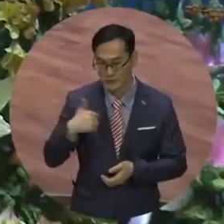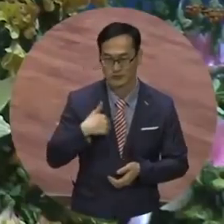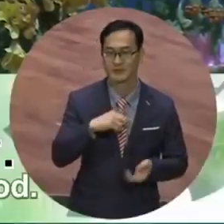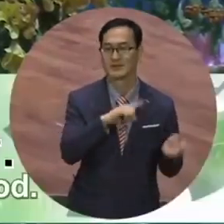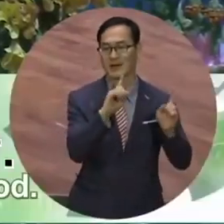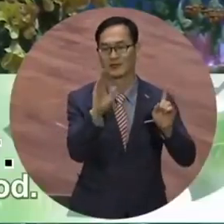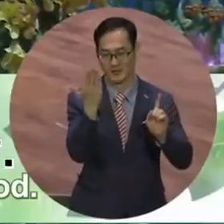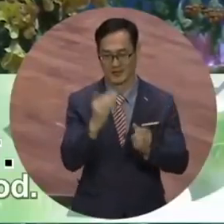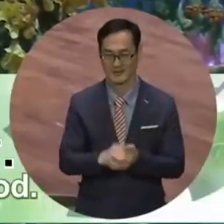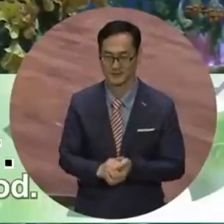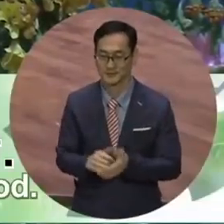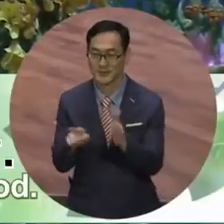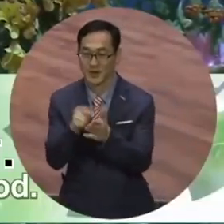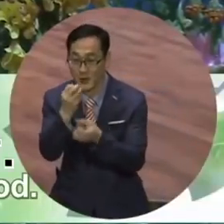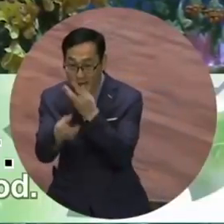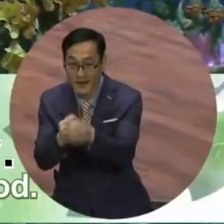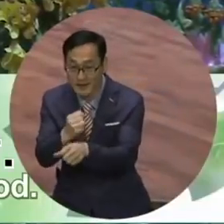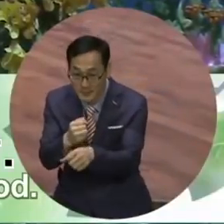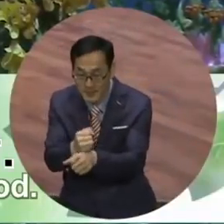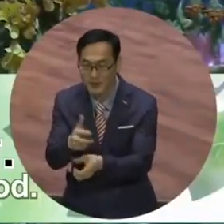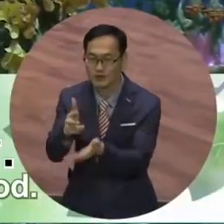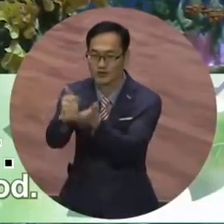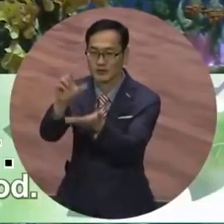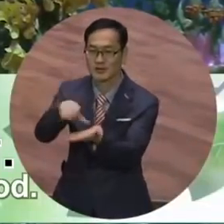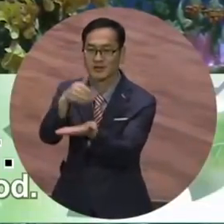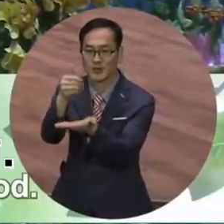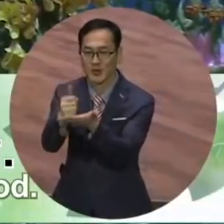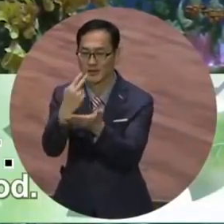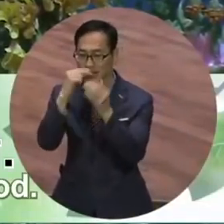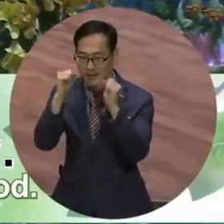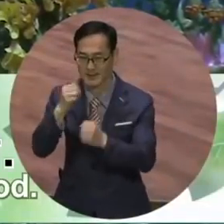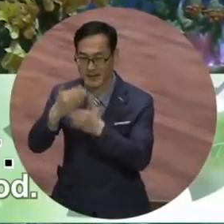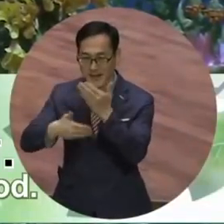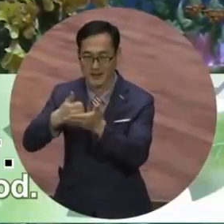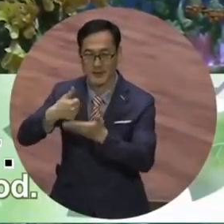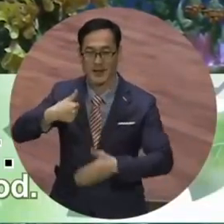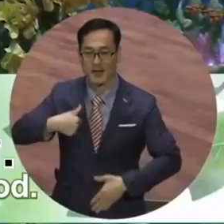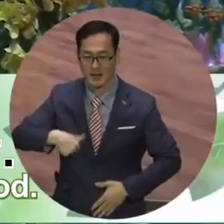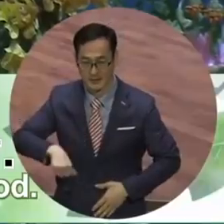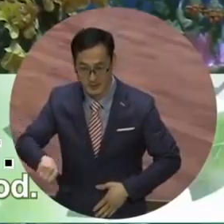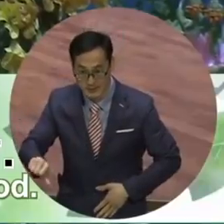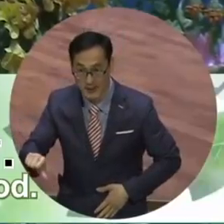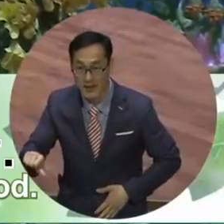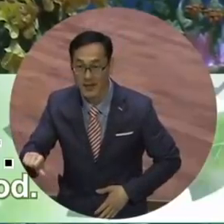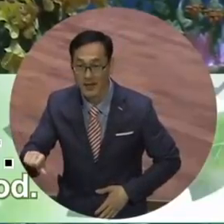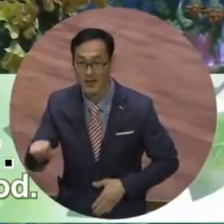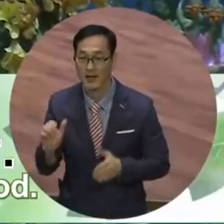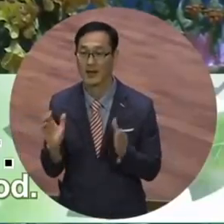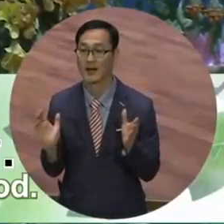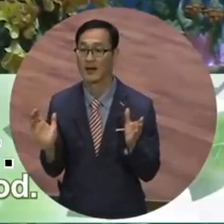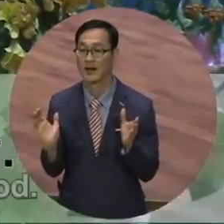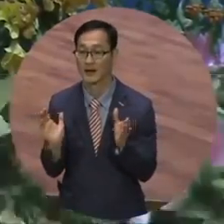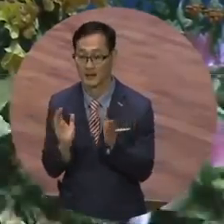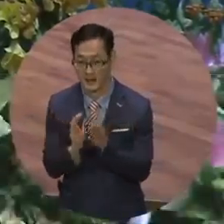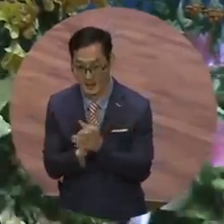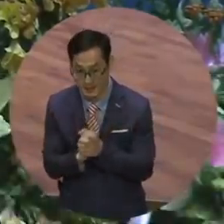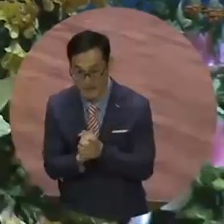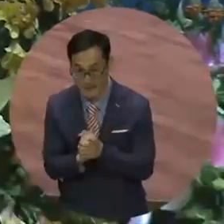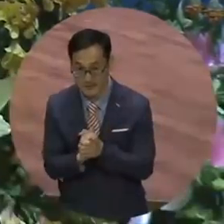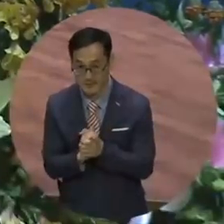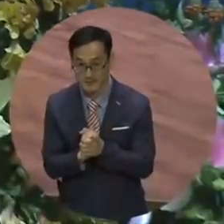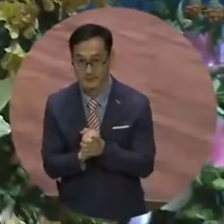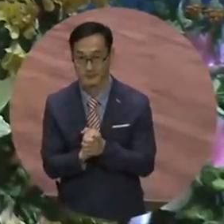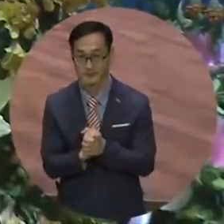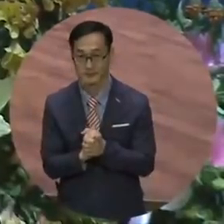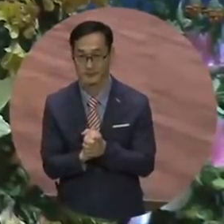신앙 고백하겠습니다. 주는 그리스도시오 살아계신 하나님의 아들이십니다. 아멘. 우리 해외 성도들